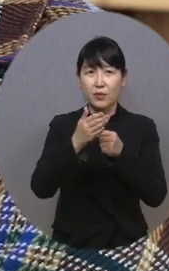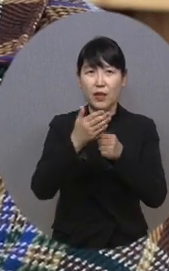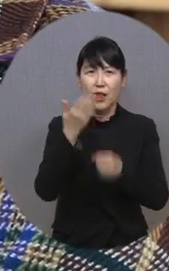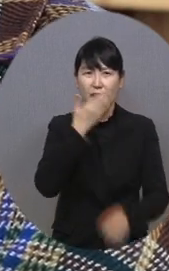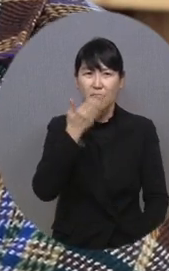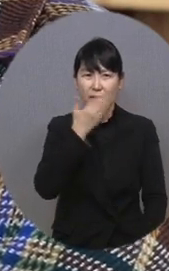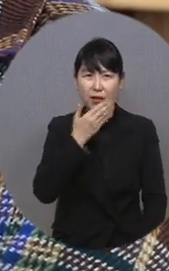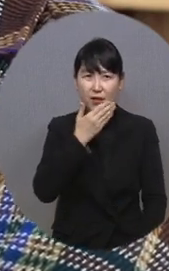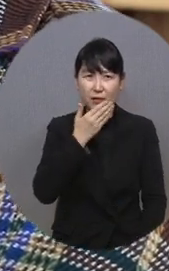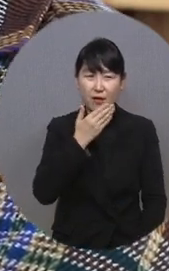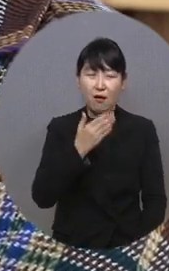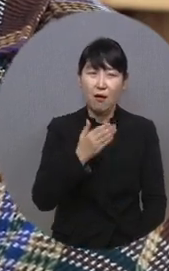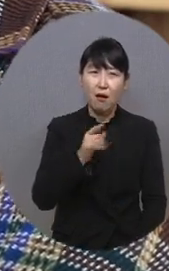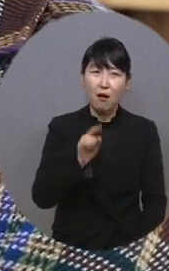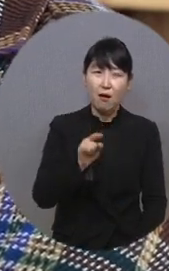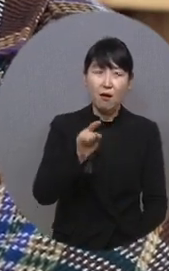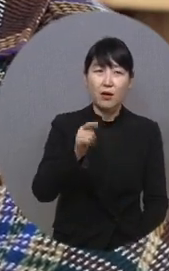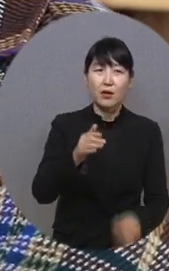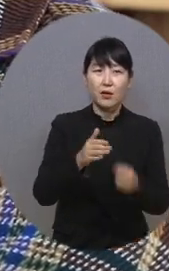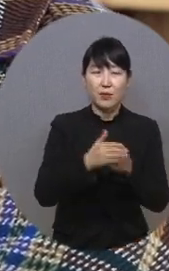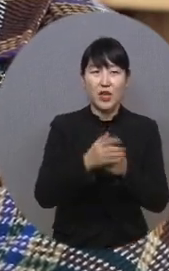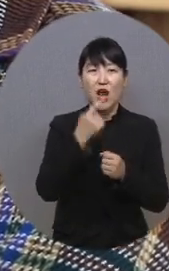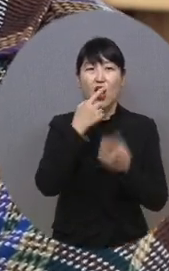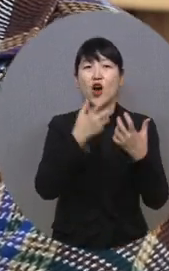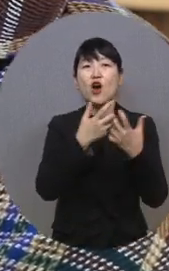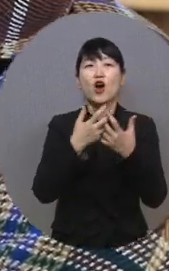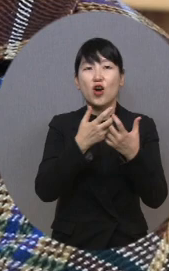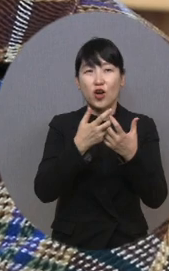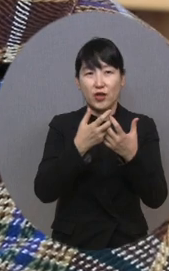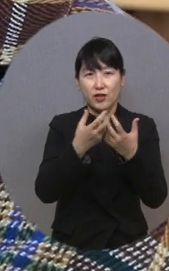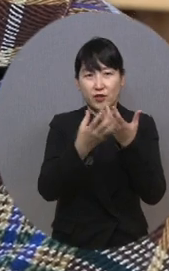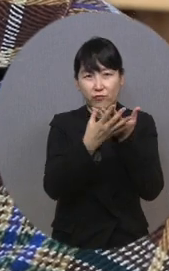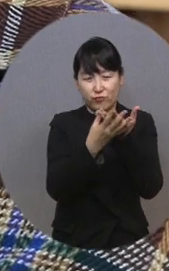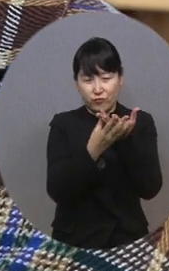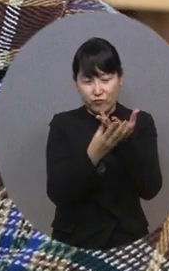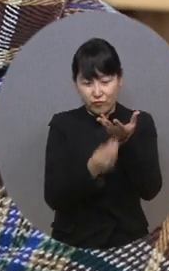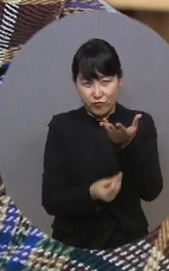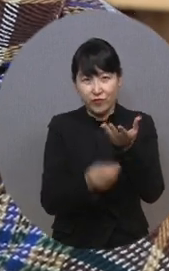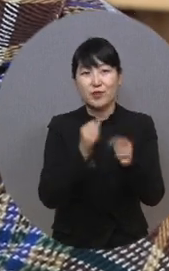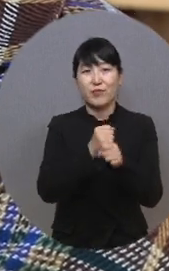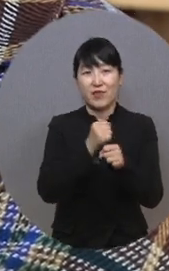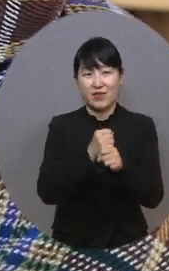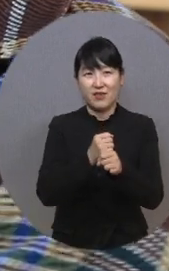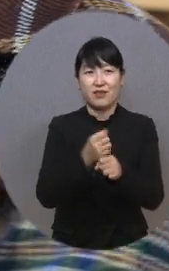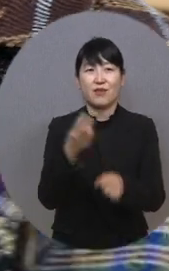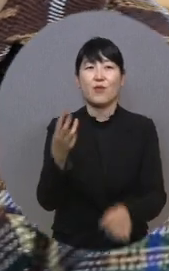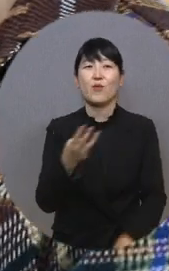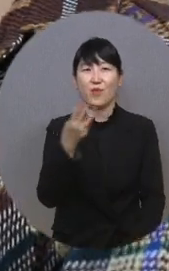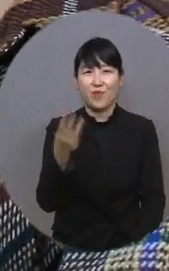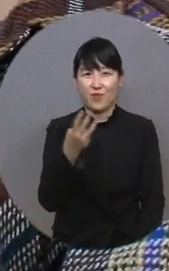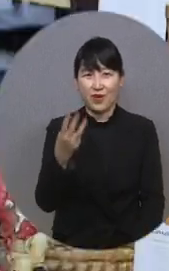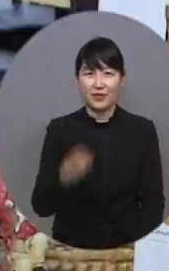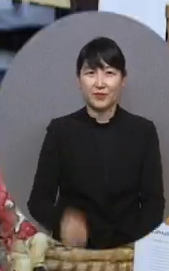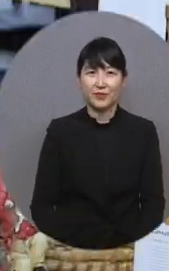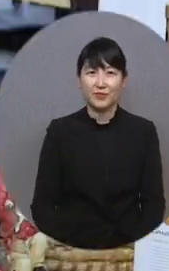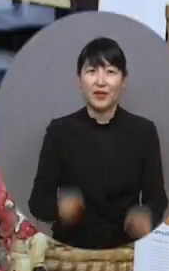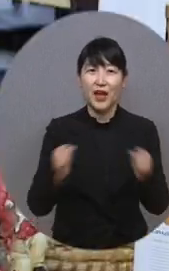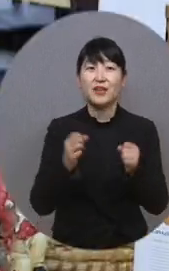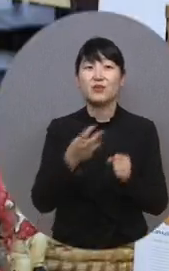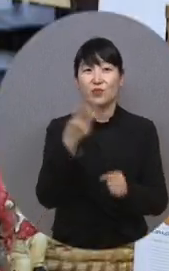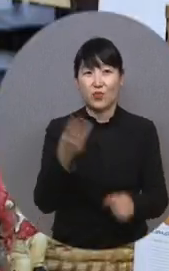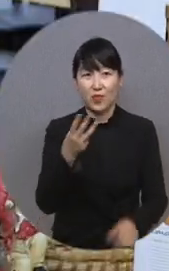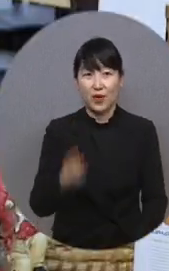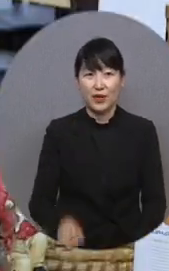언 상태의 과실을 짜서 만든 와인이 바로 아이스 와인의 유래입니다. 두 가지